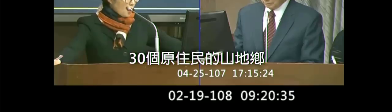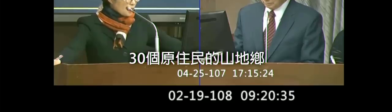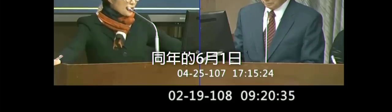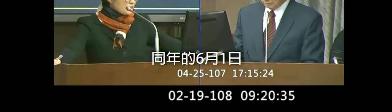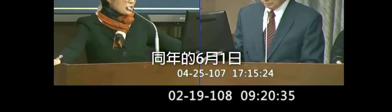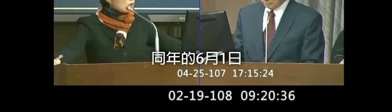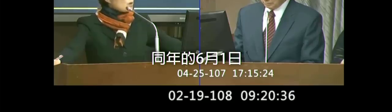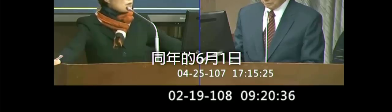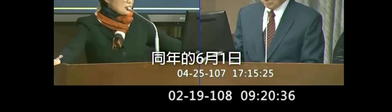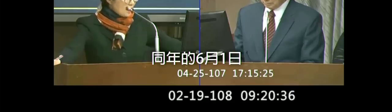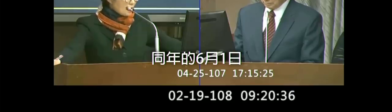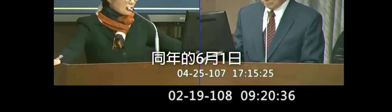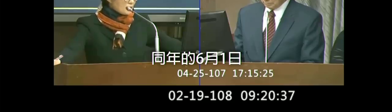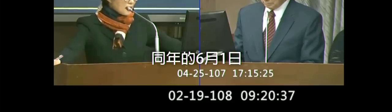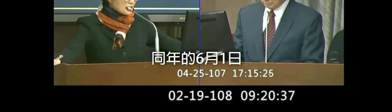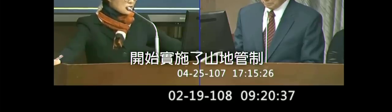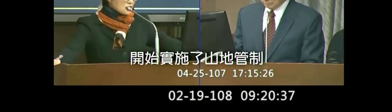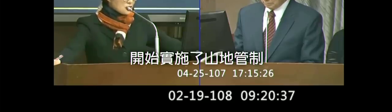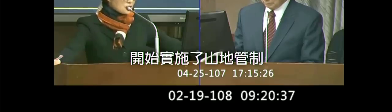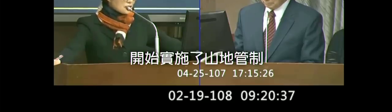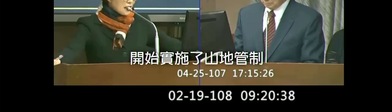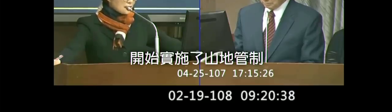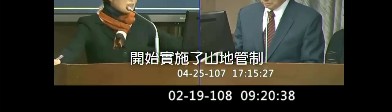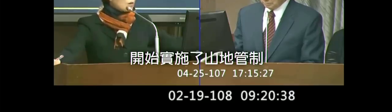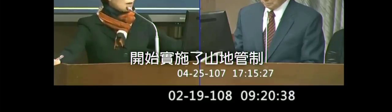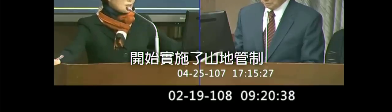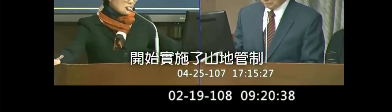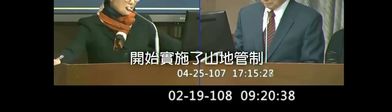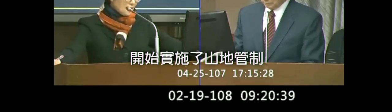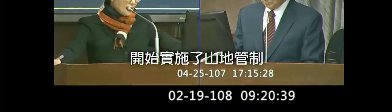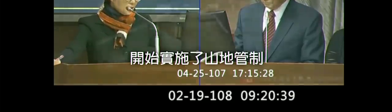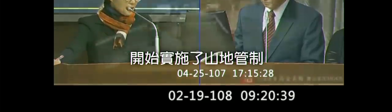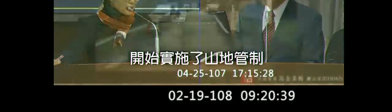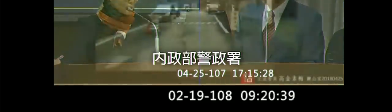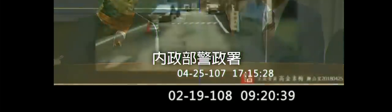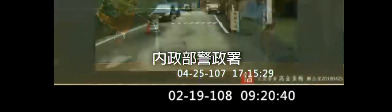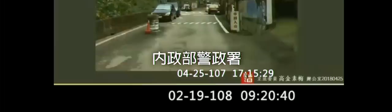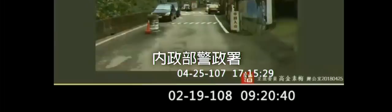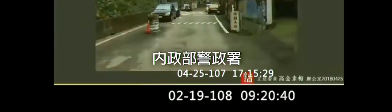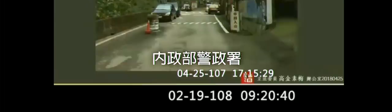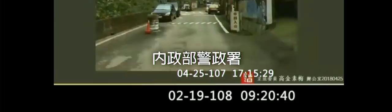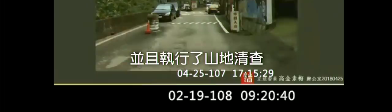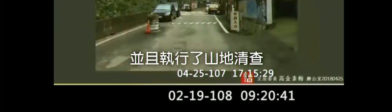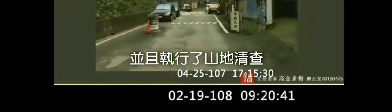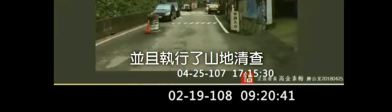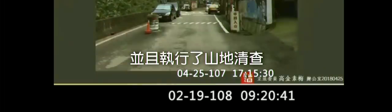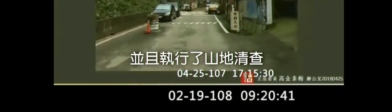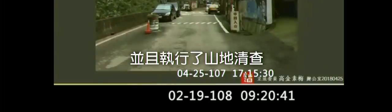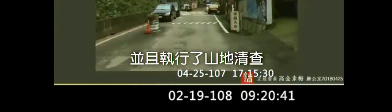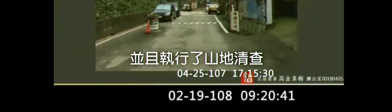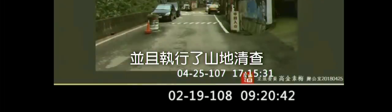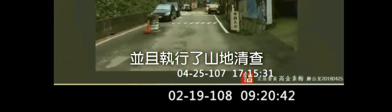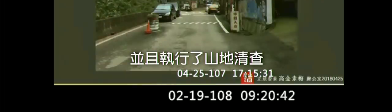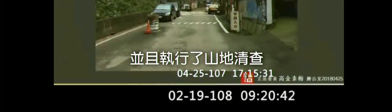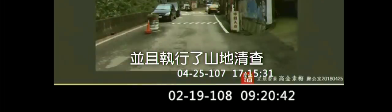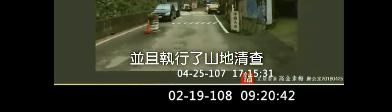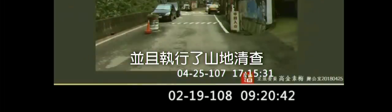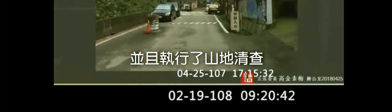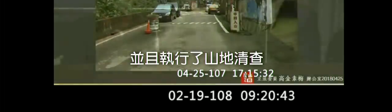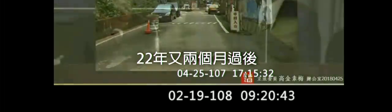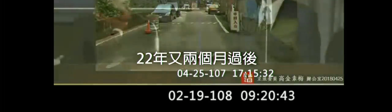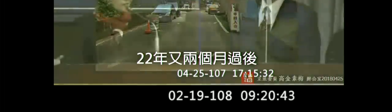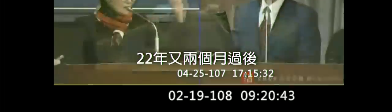乡。同年的6月1号开始实施了三地管制，内政部警政署并且执行了三地清